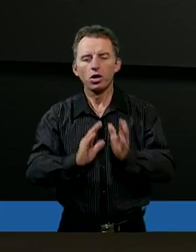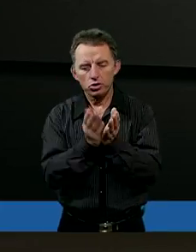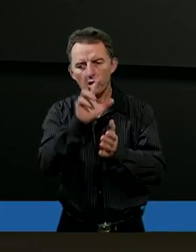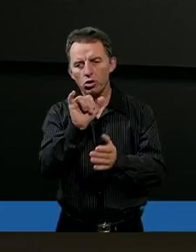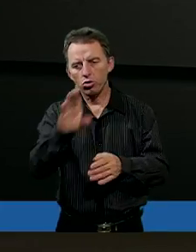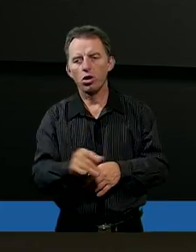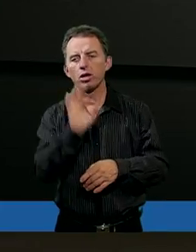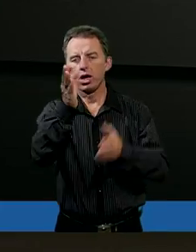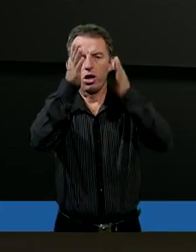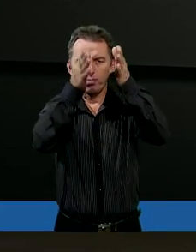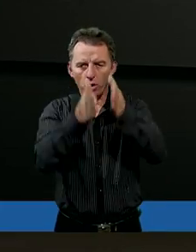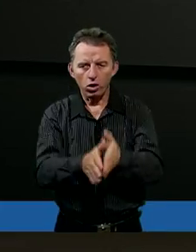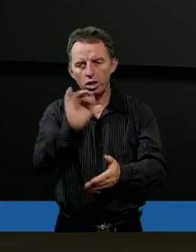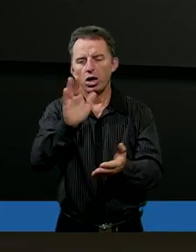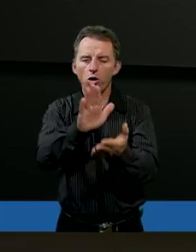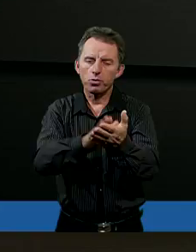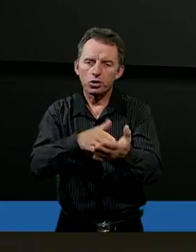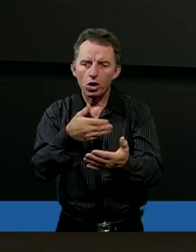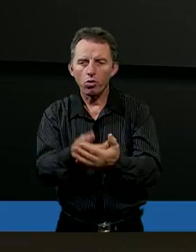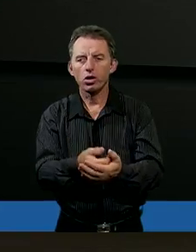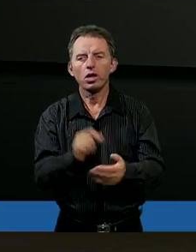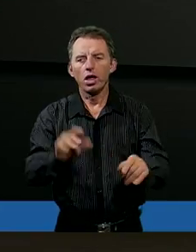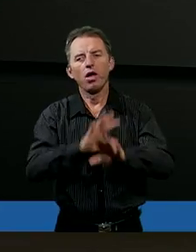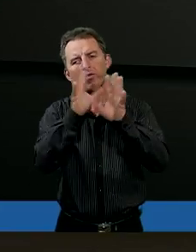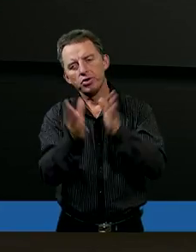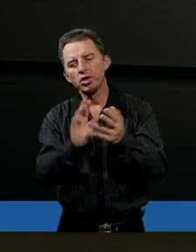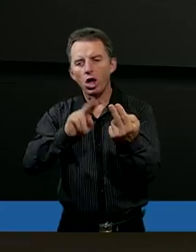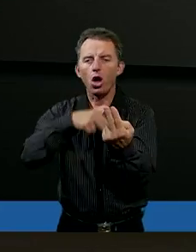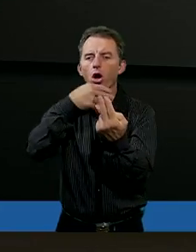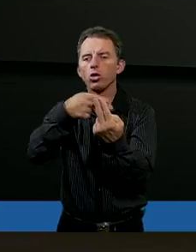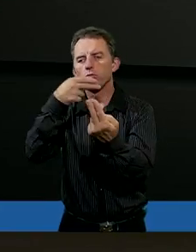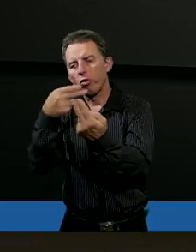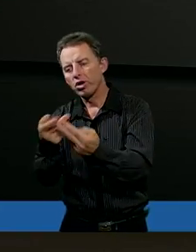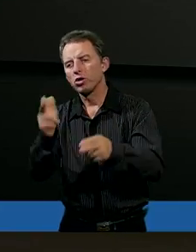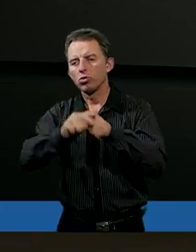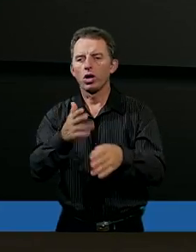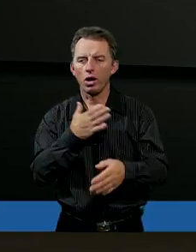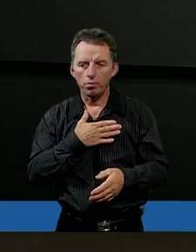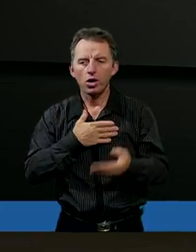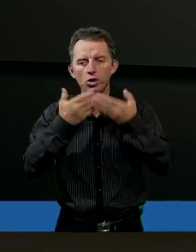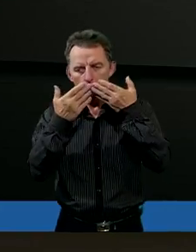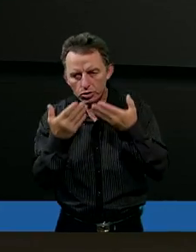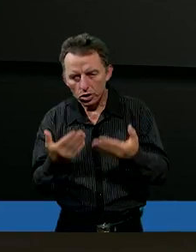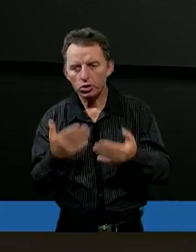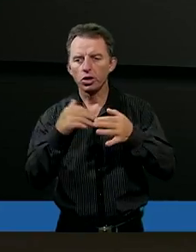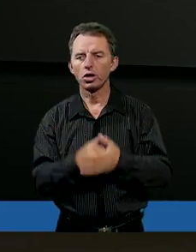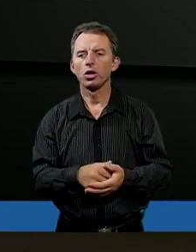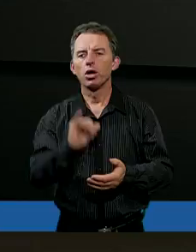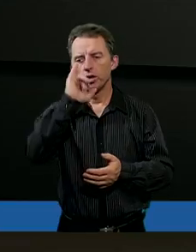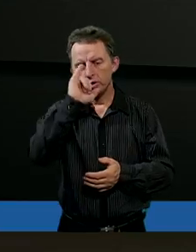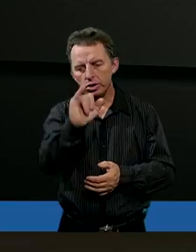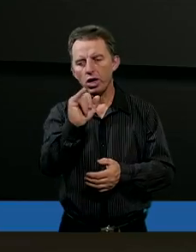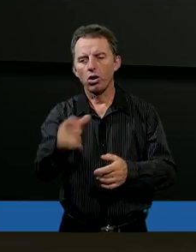Księgę Hioba, za jego postać, za jego przykład i za te wszystkie odpowiedzi, które mamy dzięki